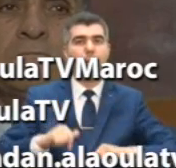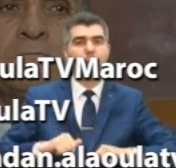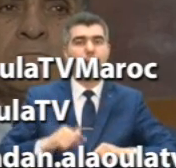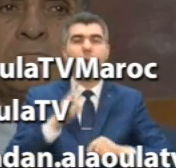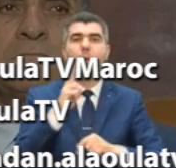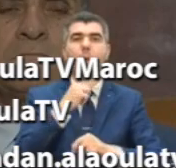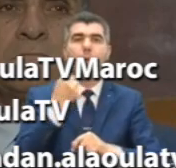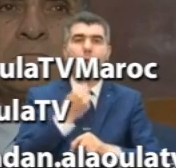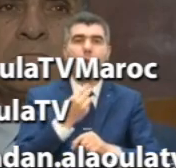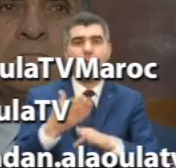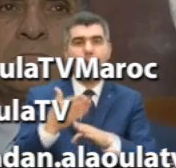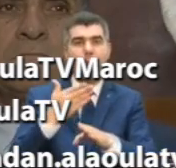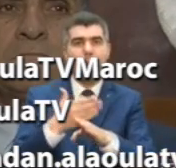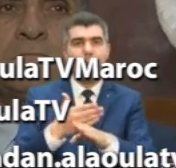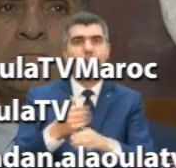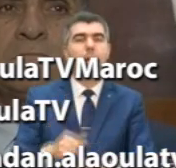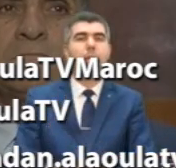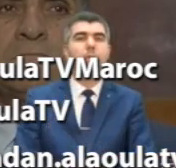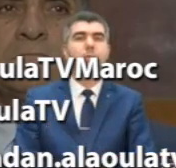الحكومة السابقة والحالية،